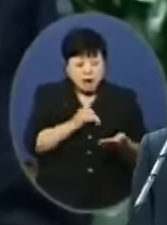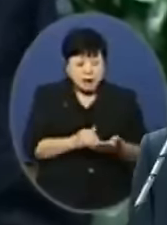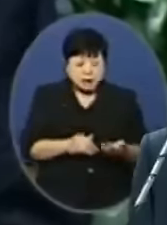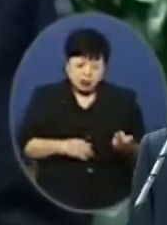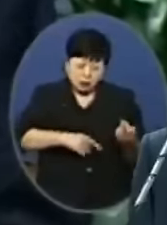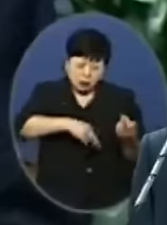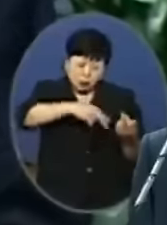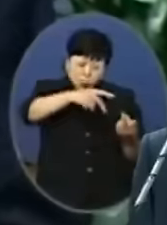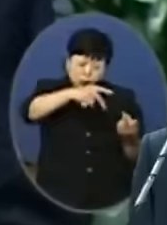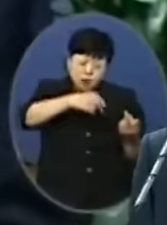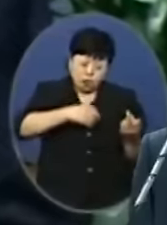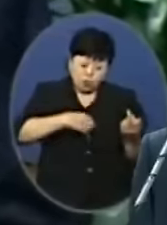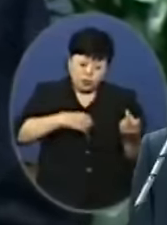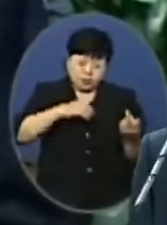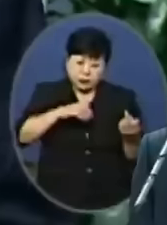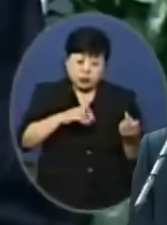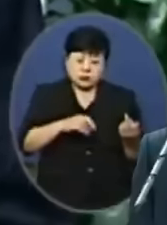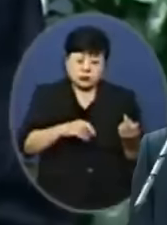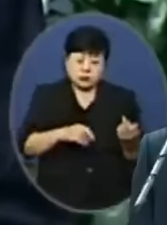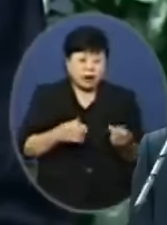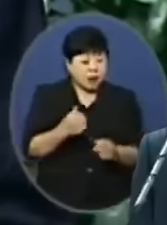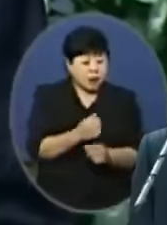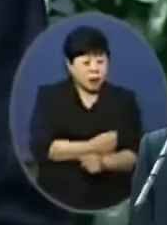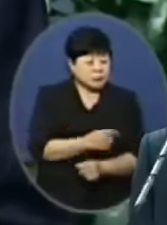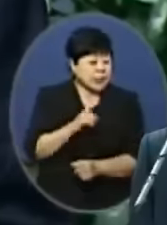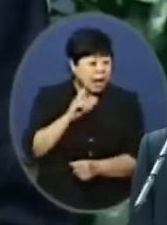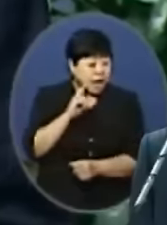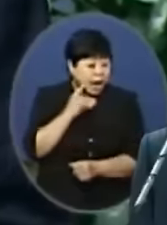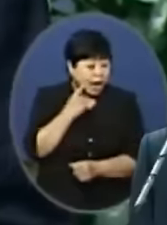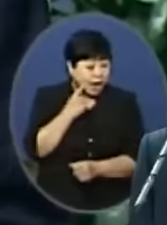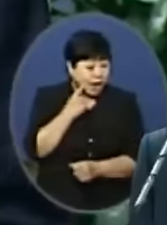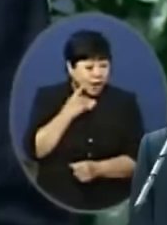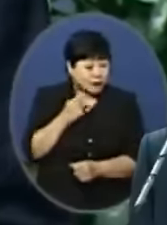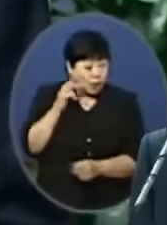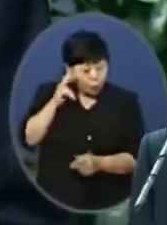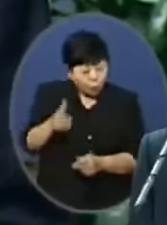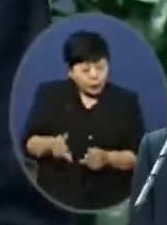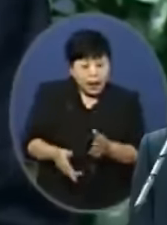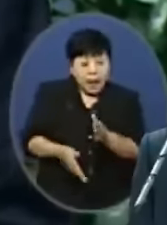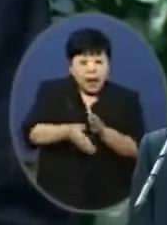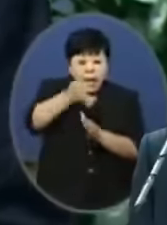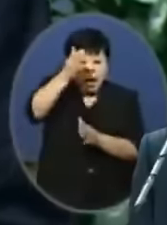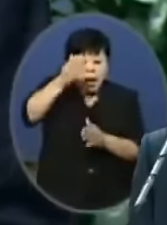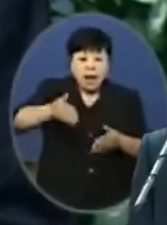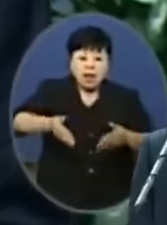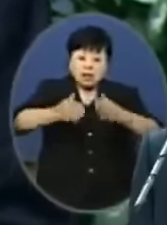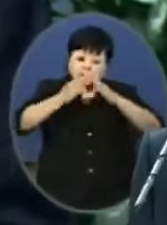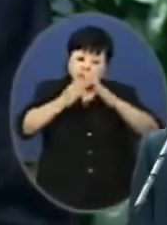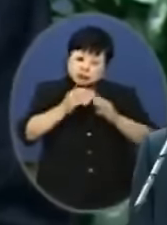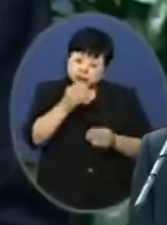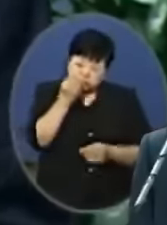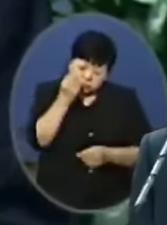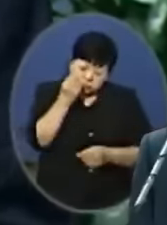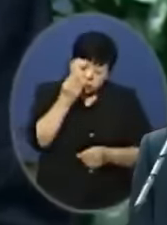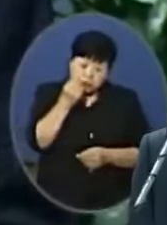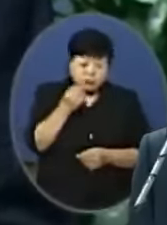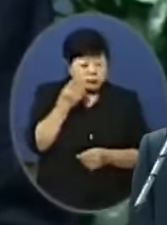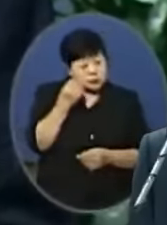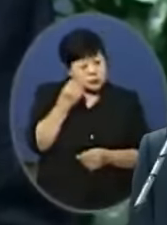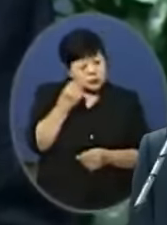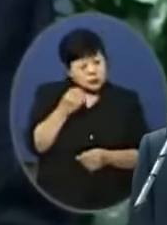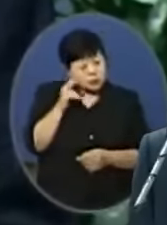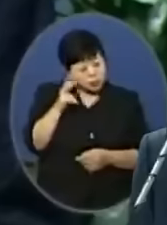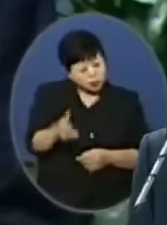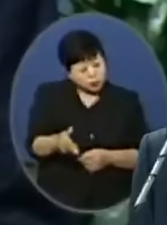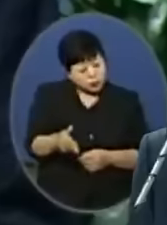꼭대기에 가장 위험한 곳에 엄청나게 아름다운 호텔이 지어져 가고 있어요. 야, 그거 희한하다. 내가 저